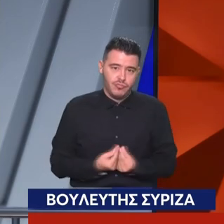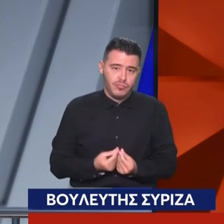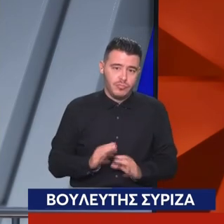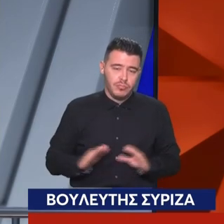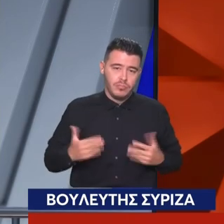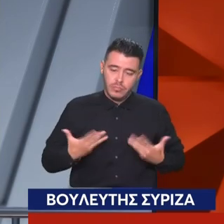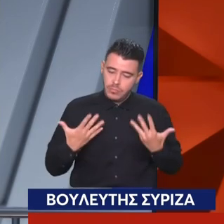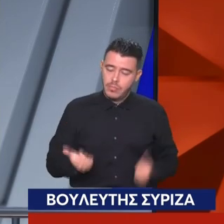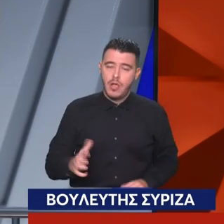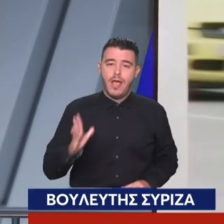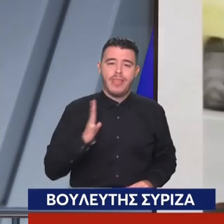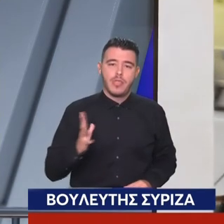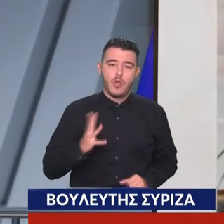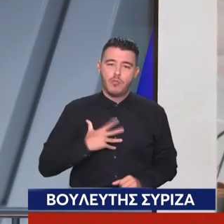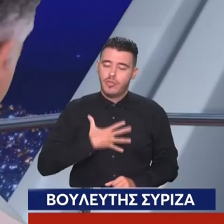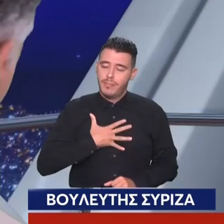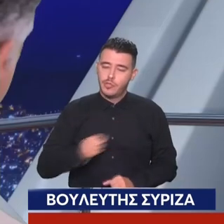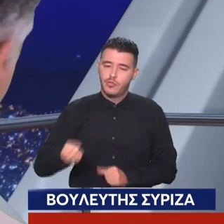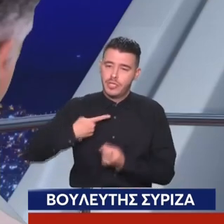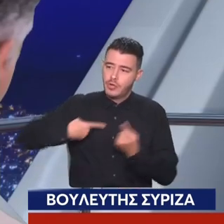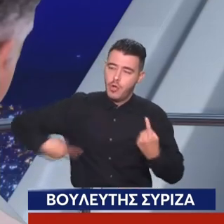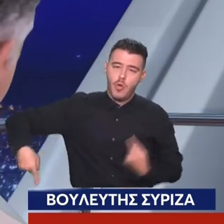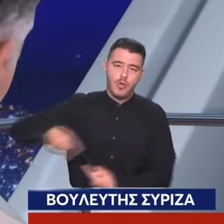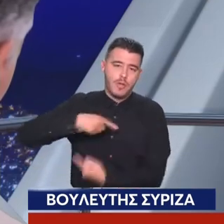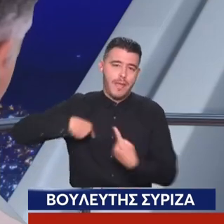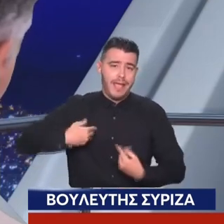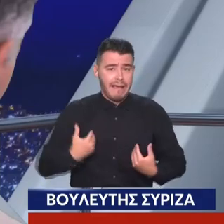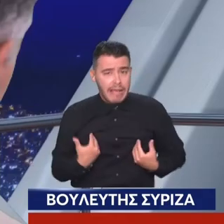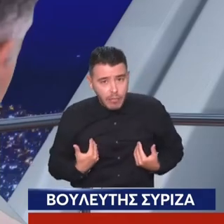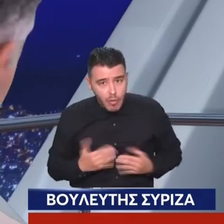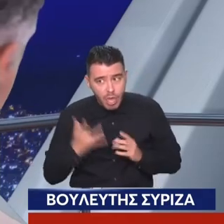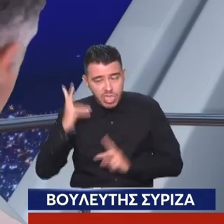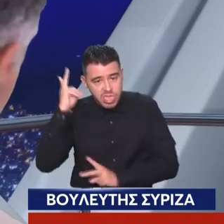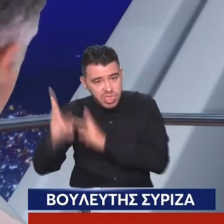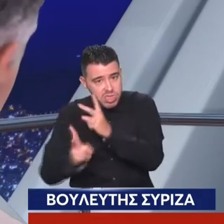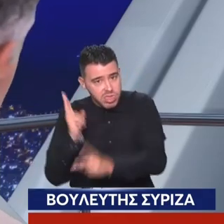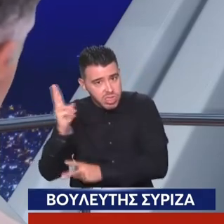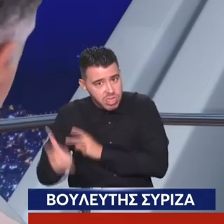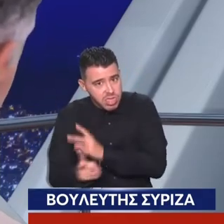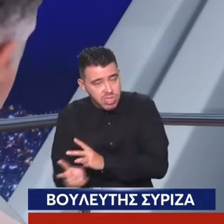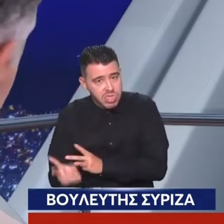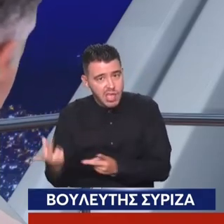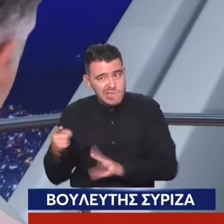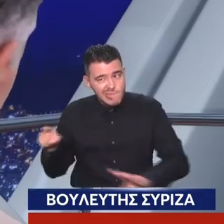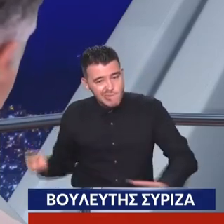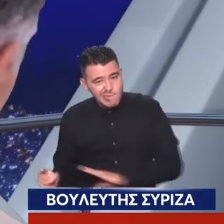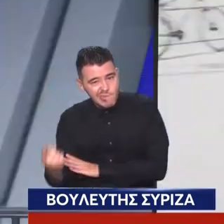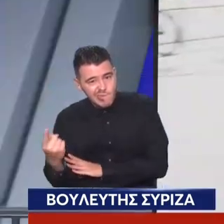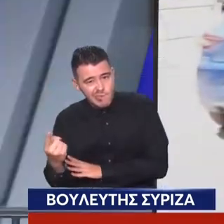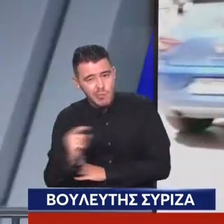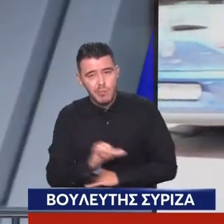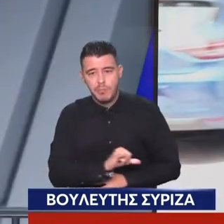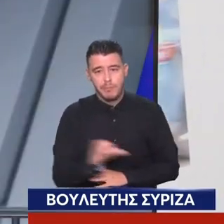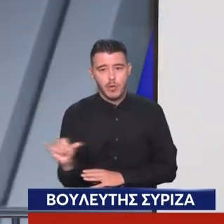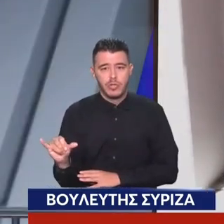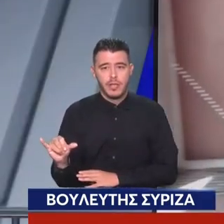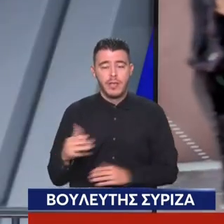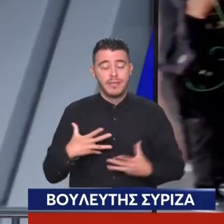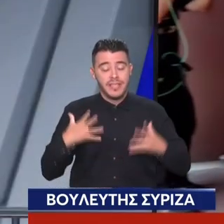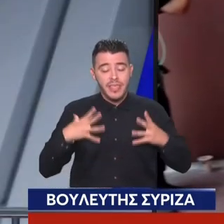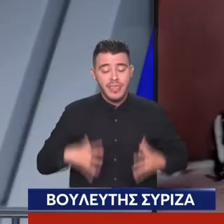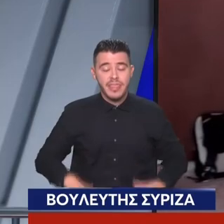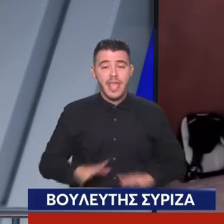όποια προσπάθεια έχουμε κάνει. Ποτέ δεν υπήρχε περίπτωση να γίνει κάτι τέτοιο. Κάνω εκκλήσεις αλλεπάλληλες για να πολιτικοποιήσουμε την κουβέντα, να